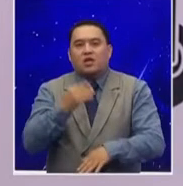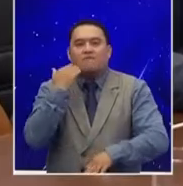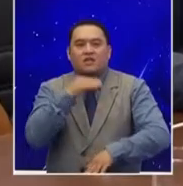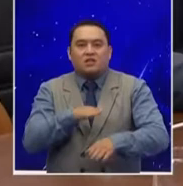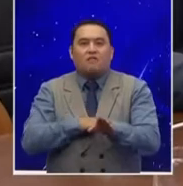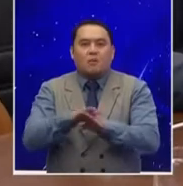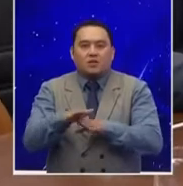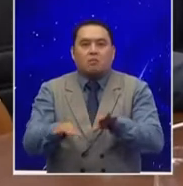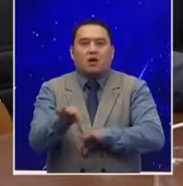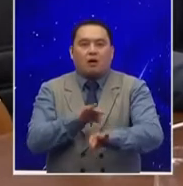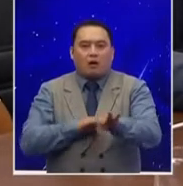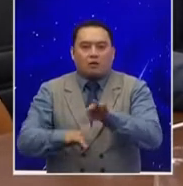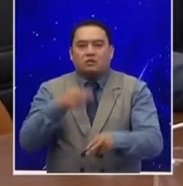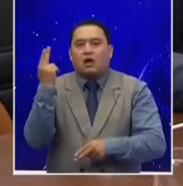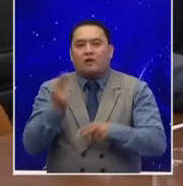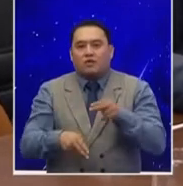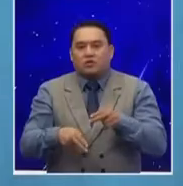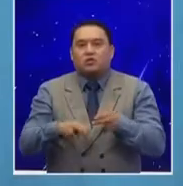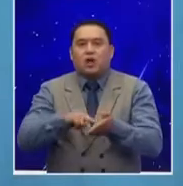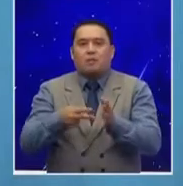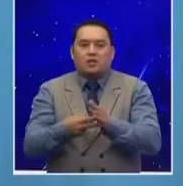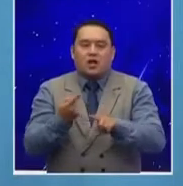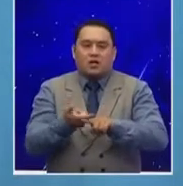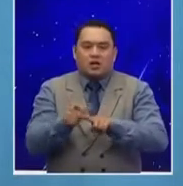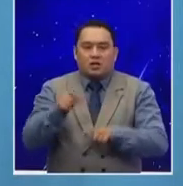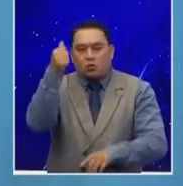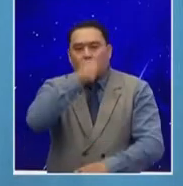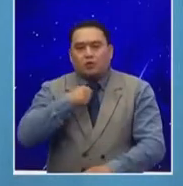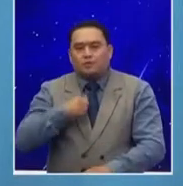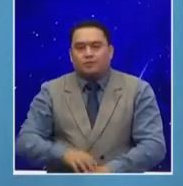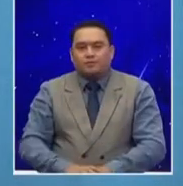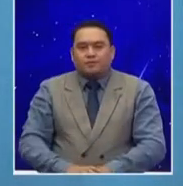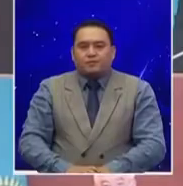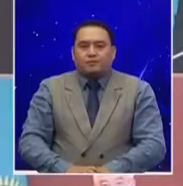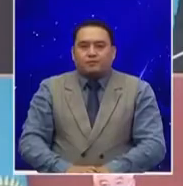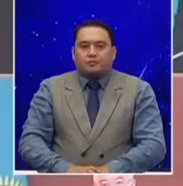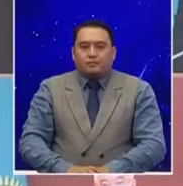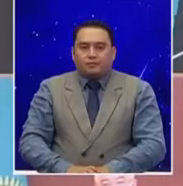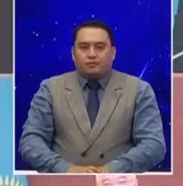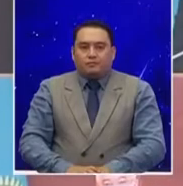эффективно реализовывать проекты, завершение которых запланировано на этот год.